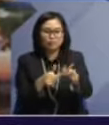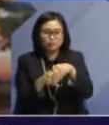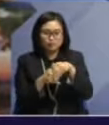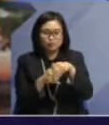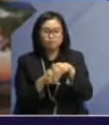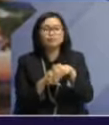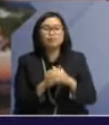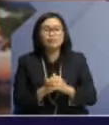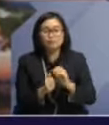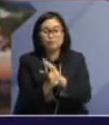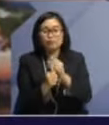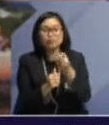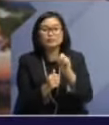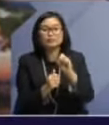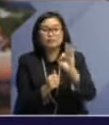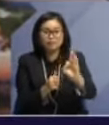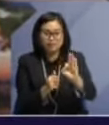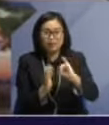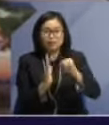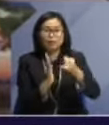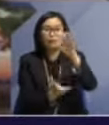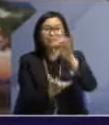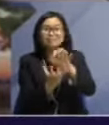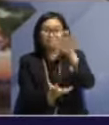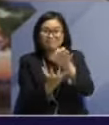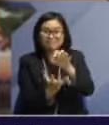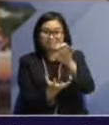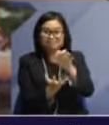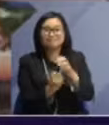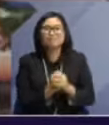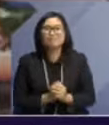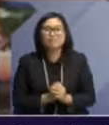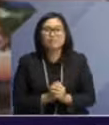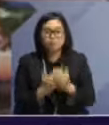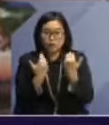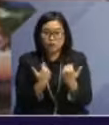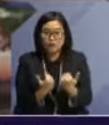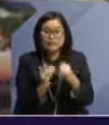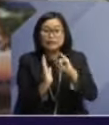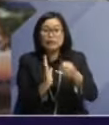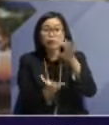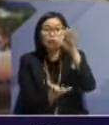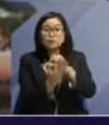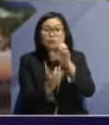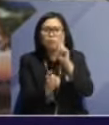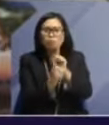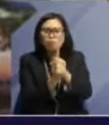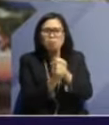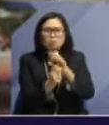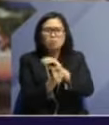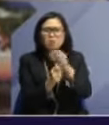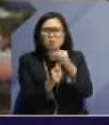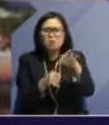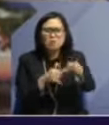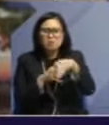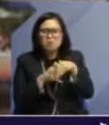การณ์นะครับผู้ติดเชื้อโควิด -19 ในพื้นที่จังหวัดพิจิตรอย่างที่ผมเรียนให้ทราบครับไม่พบผู้ติดเชื้อแล้วเข้าสู่วันที่